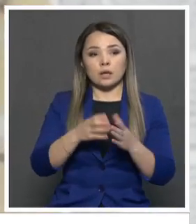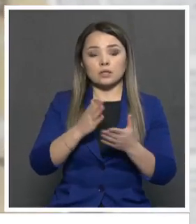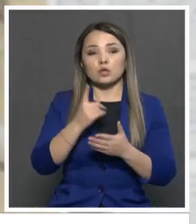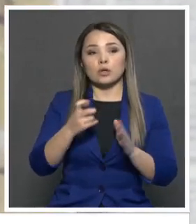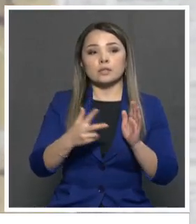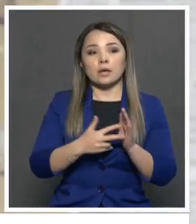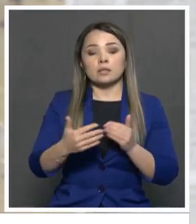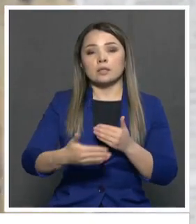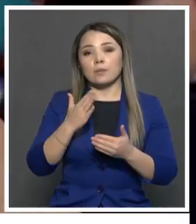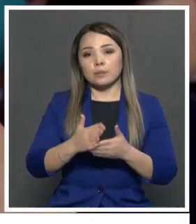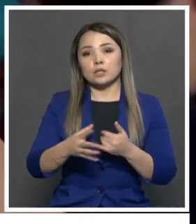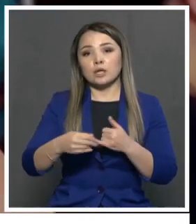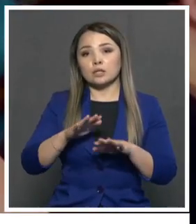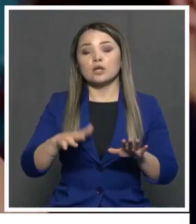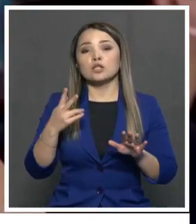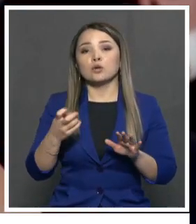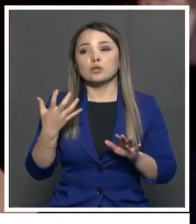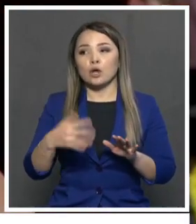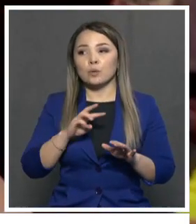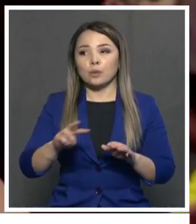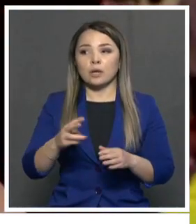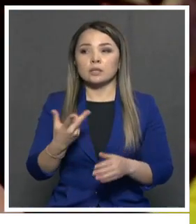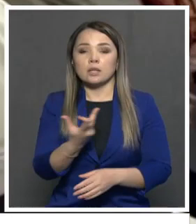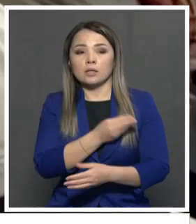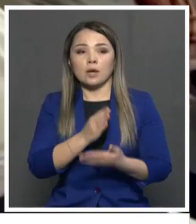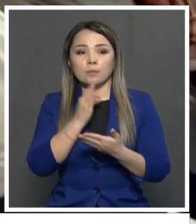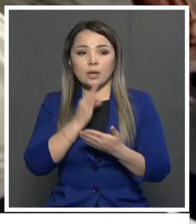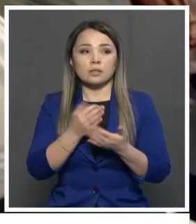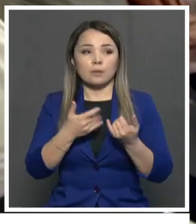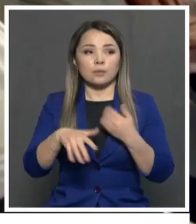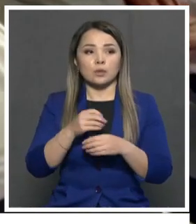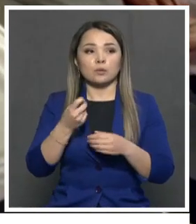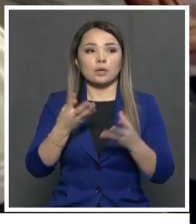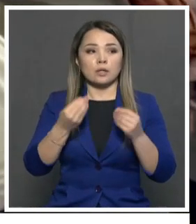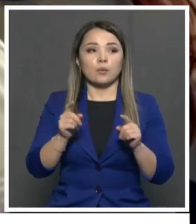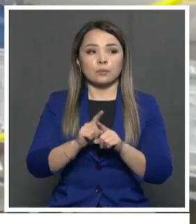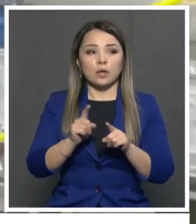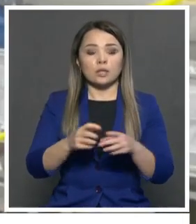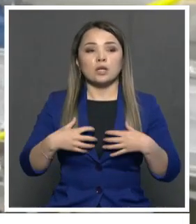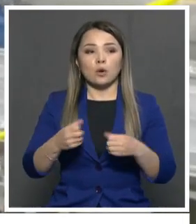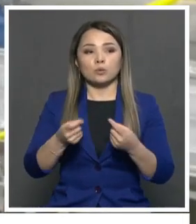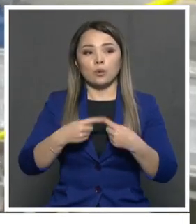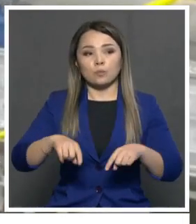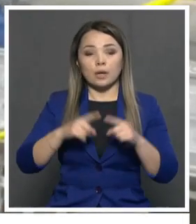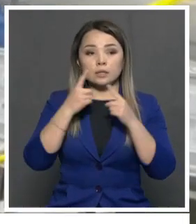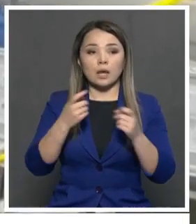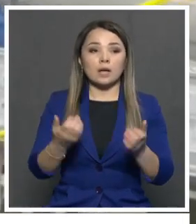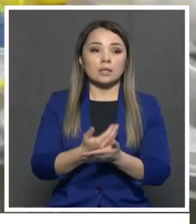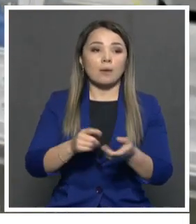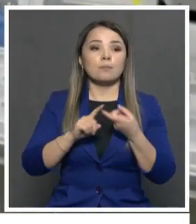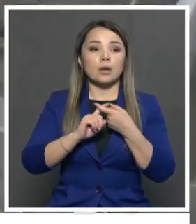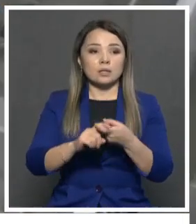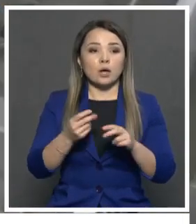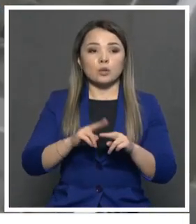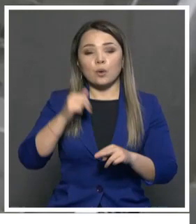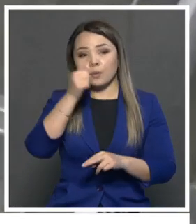108-ге жетіп, жер шарында кемінде 250 миллионда екпе салынған. Дегенмен бірер күн бұрын дүниежүзілік денсаулық сақтау ұйымы ескерткендей, пандемия